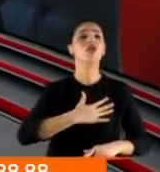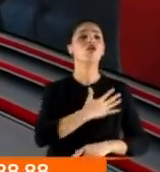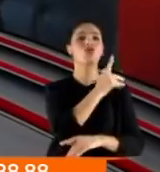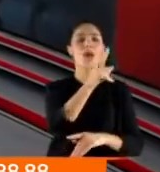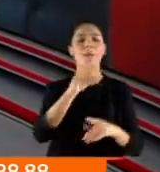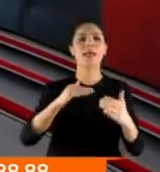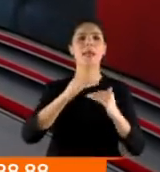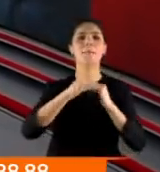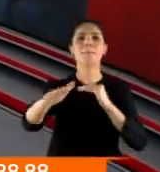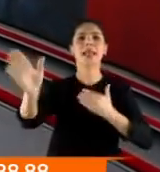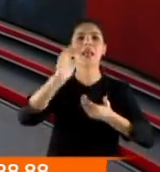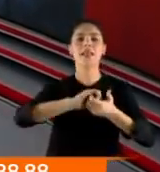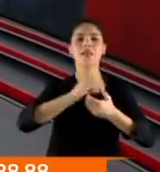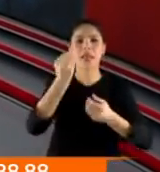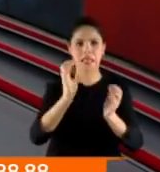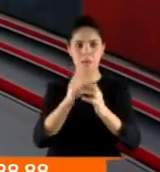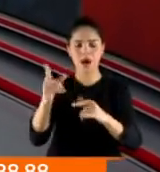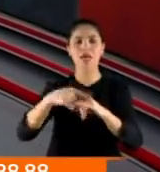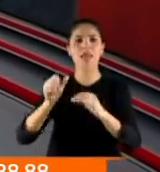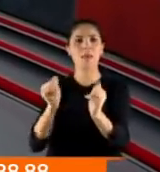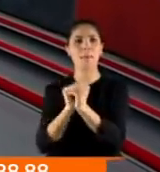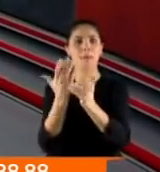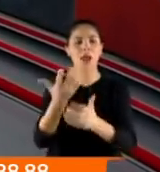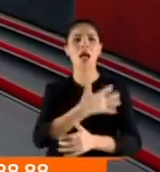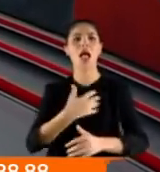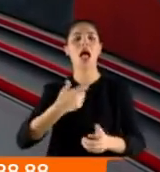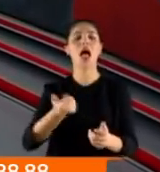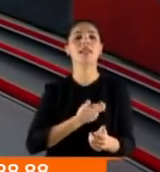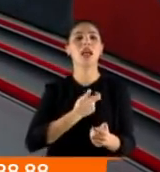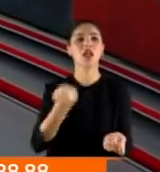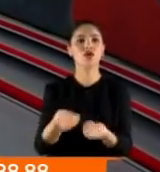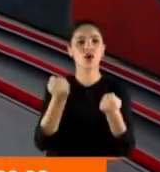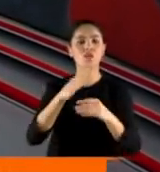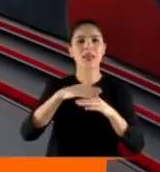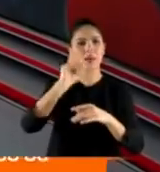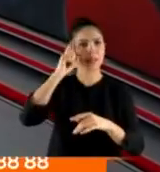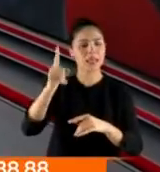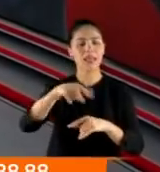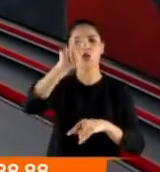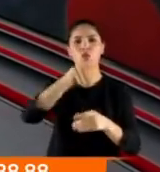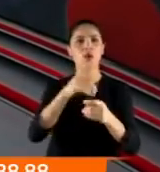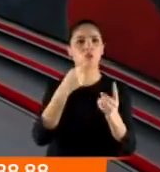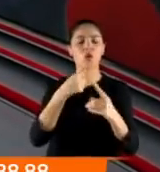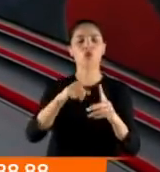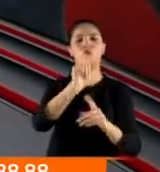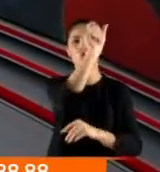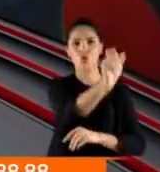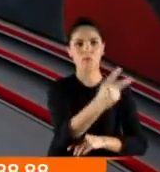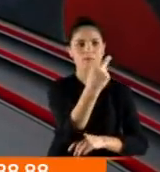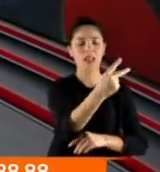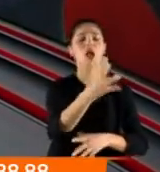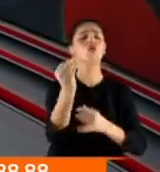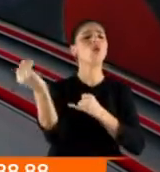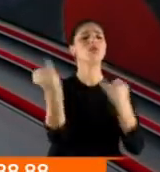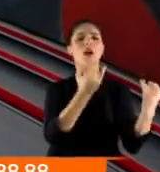çatısı altında İyi Parti ve HDP ile birlikte anayasa çalışması yaptığı iddiasını gündeme taşımıştı. Kim? Ümit Özdağ. Çok